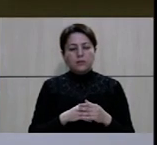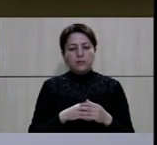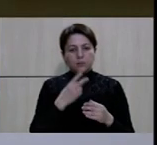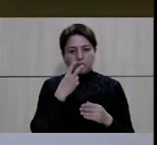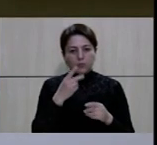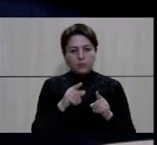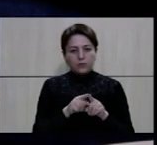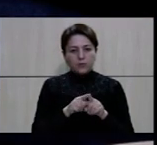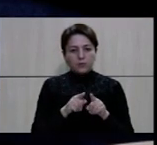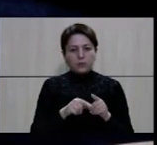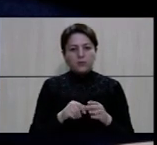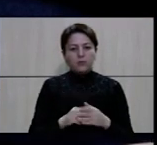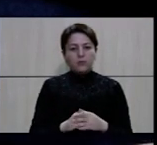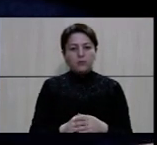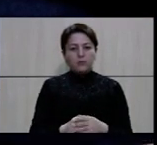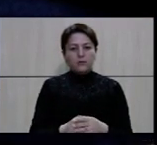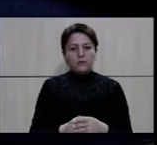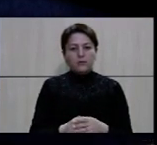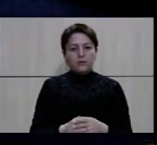ko'rib turganingizdek